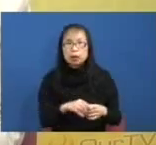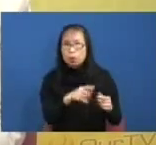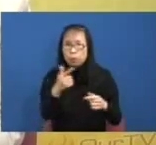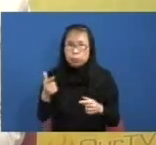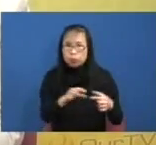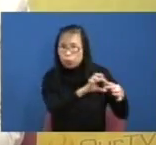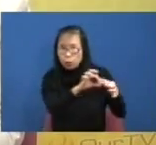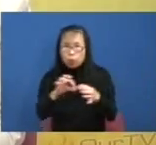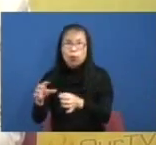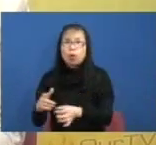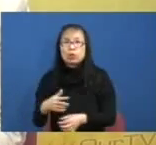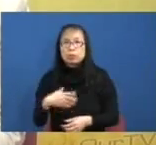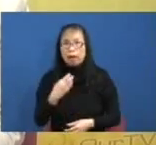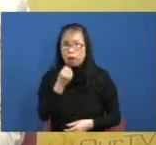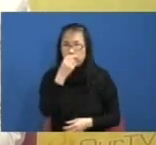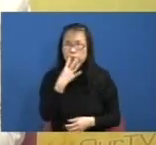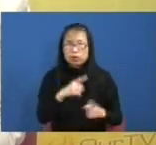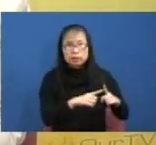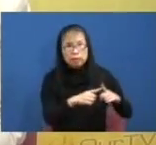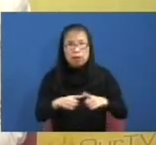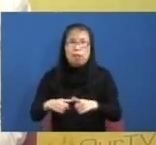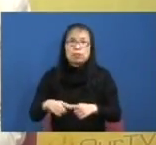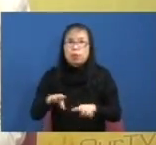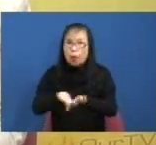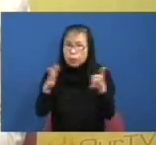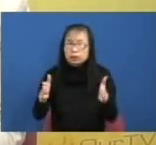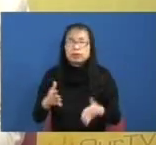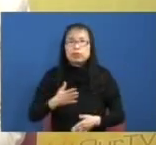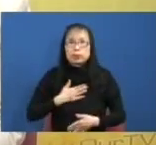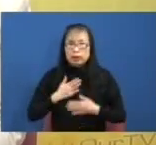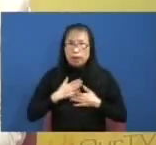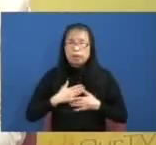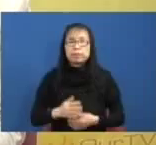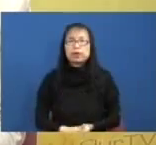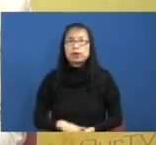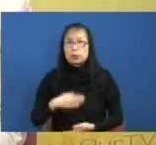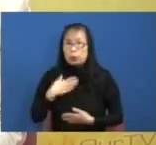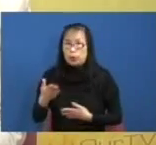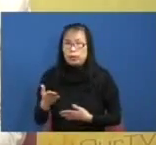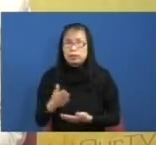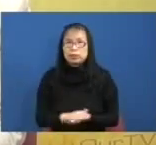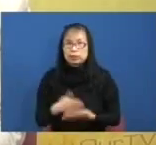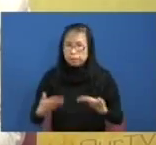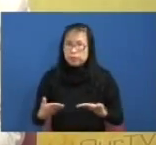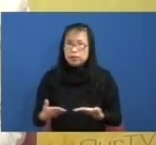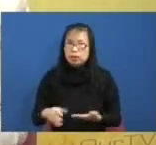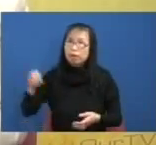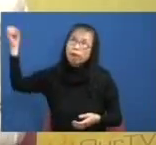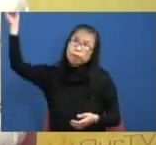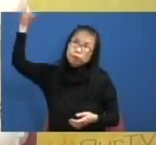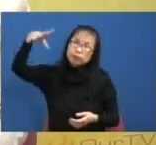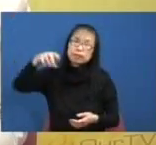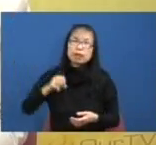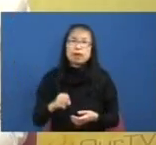市民亦都開始越嚟越擔心啦。 冇錯。 咁但係，究竟呢方面又你哋睇佢今次嗰個輻射洩